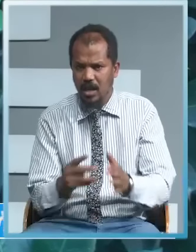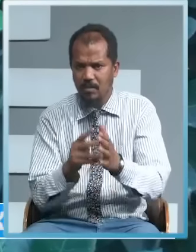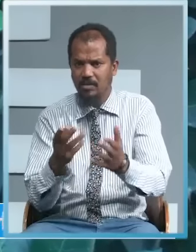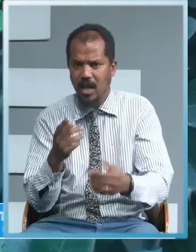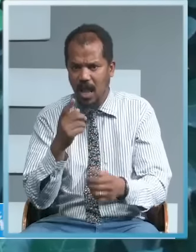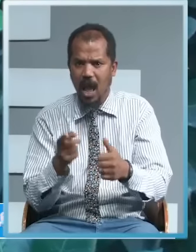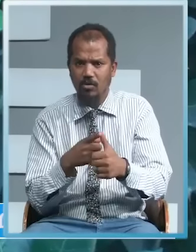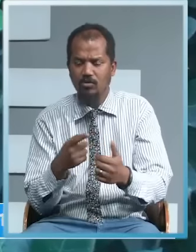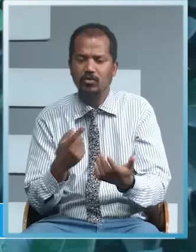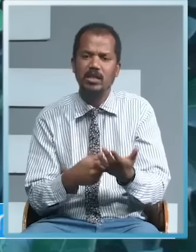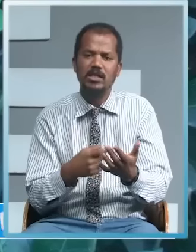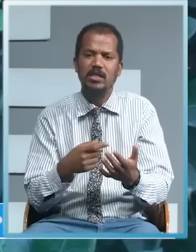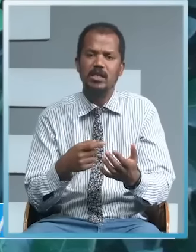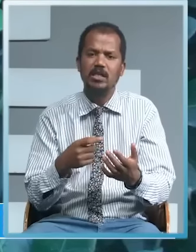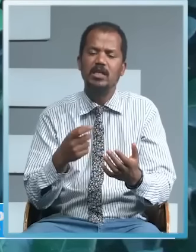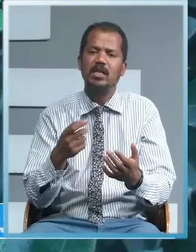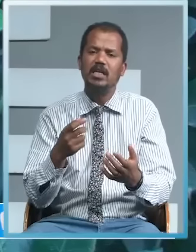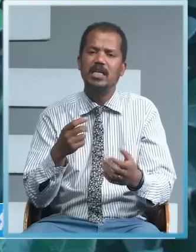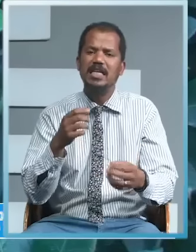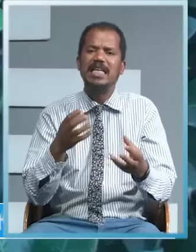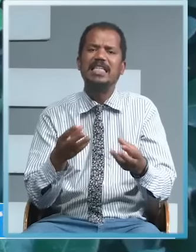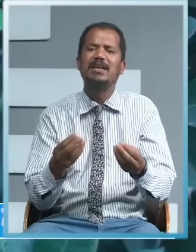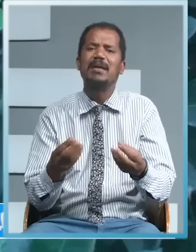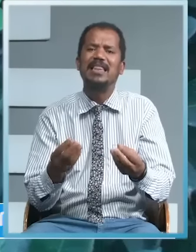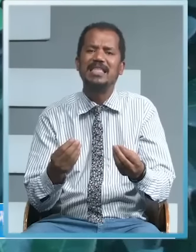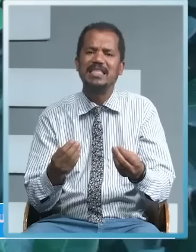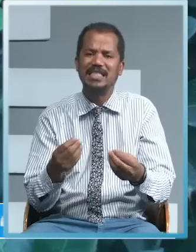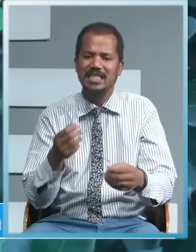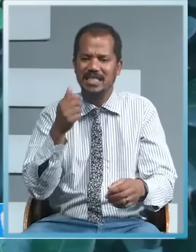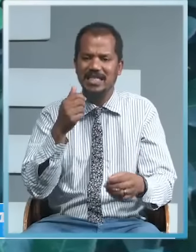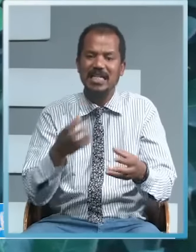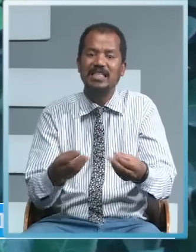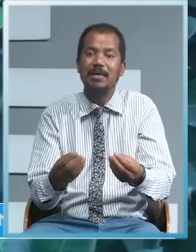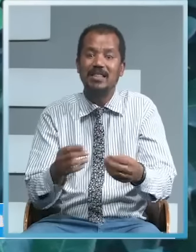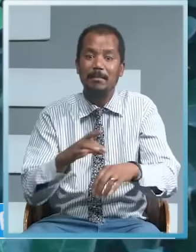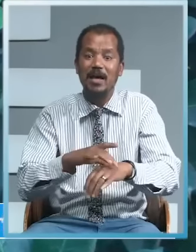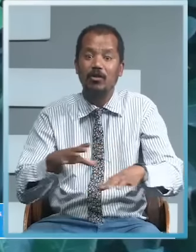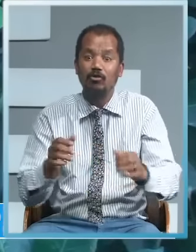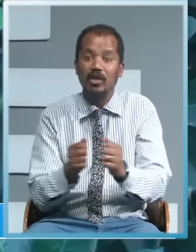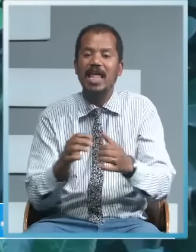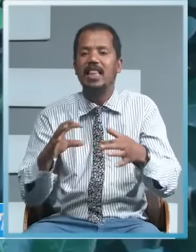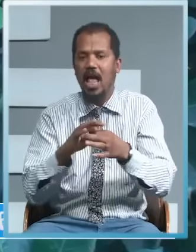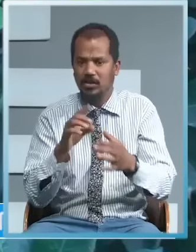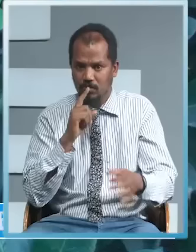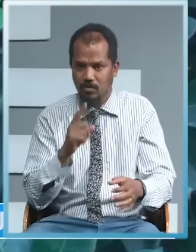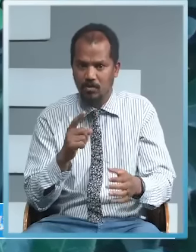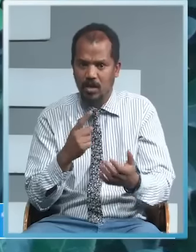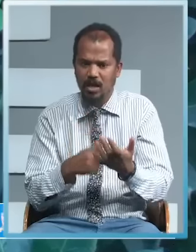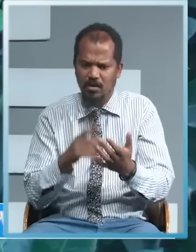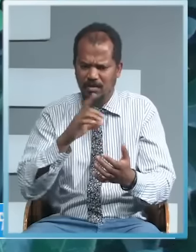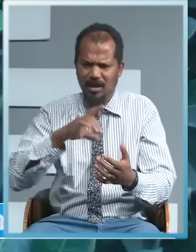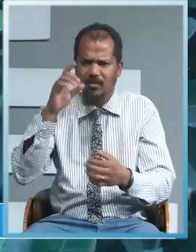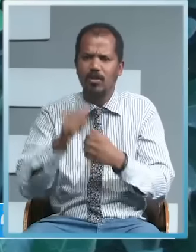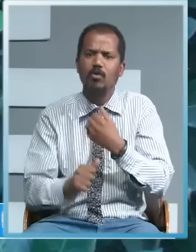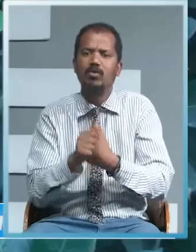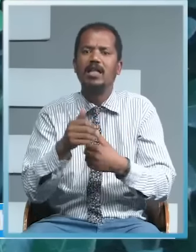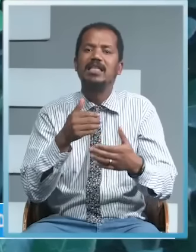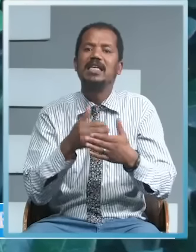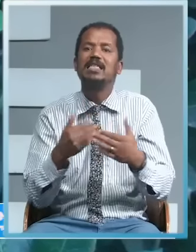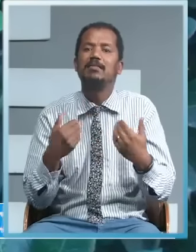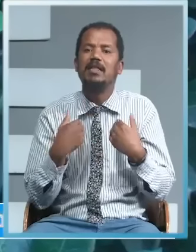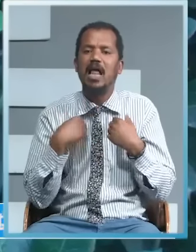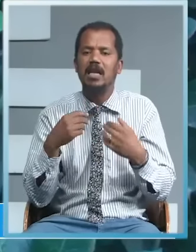ለምሳሌ አንዱ ከዚህ ከዌትላንድ ወይም ከርጥበት መስል ከርጥበት አዘል መሬቶች ጋር የተያዘው ነው ይሄ በከፍተኛ ጉዳት እየደረሰበት